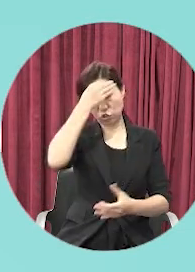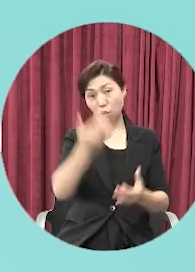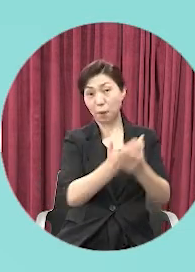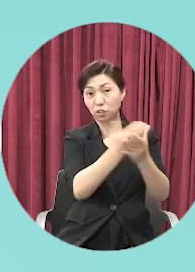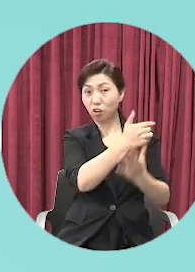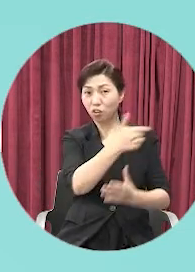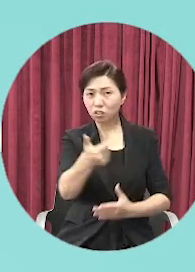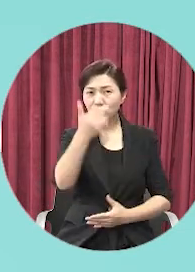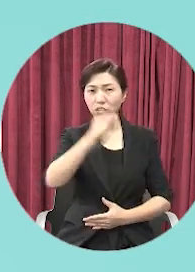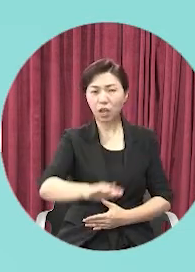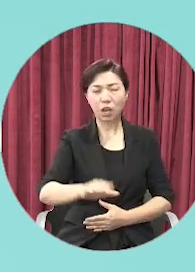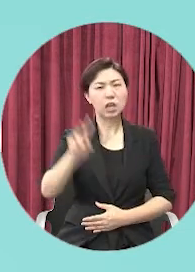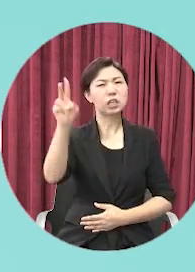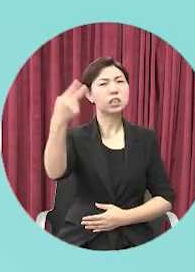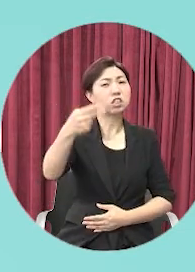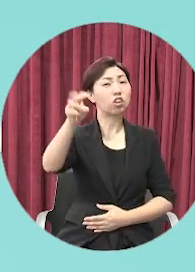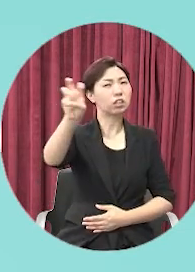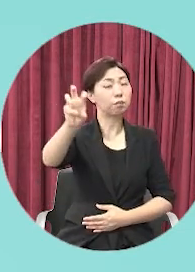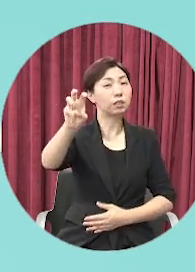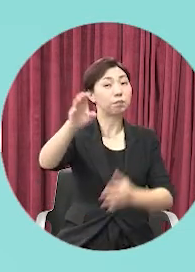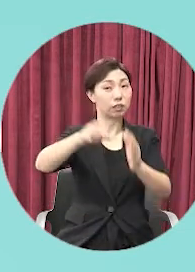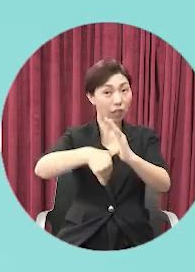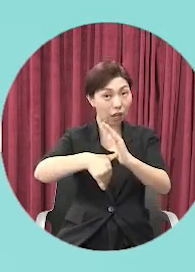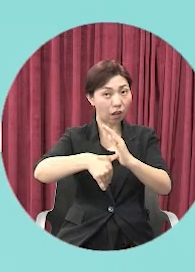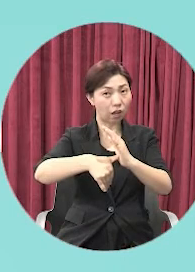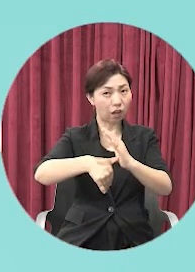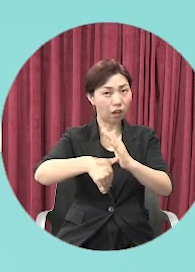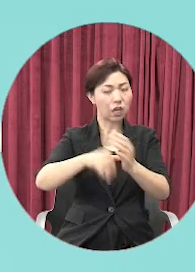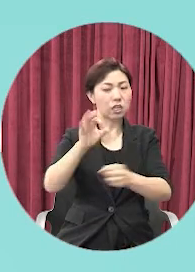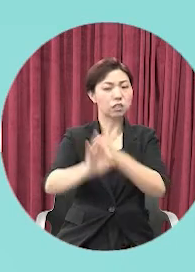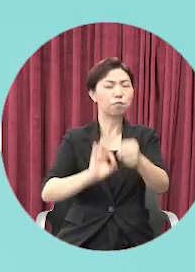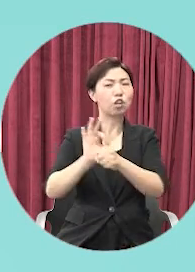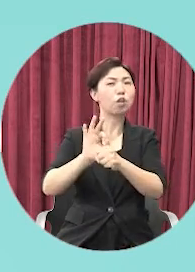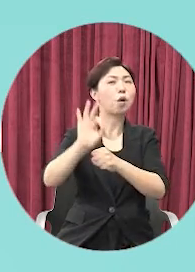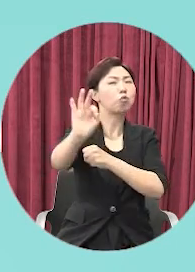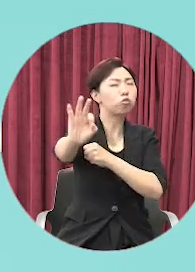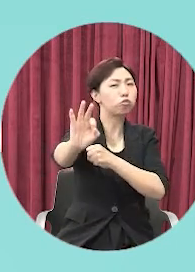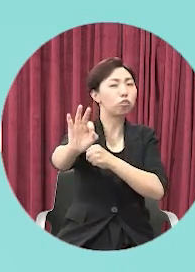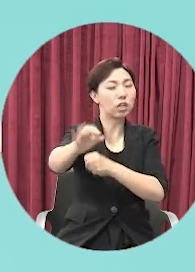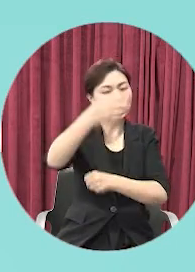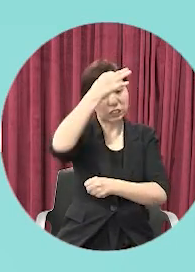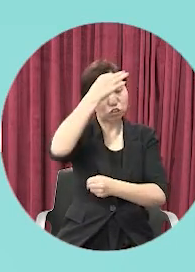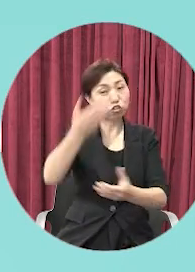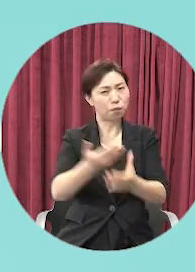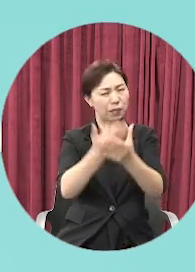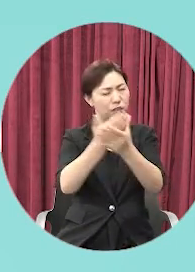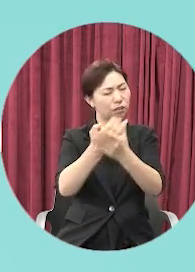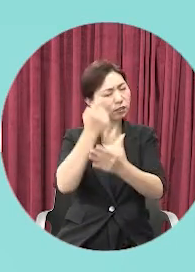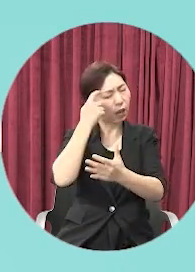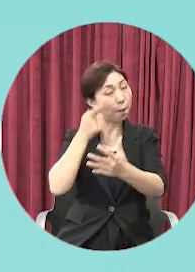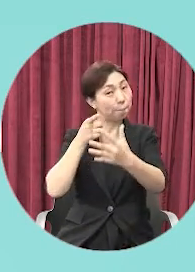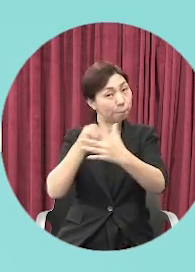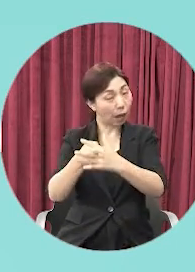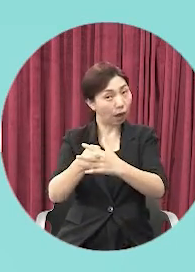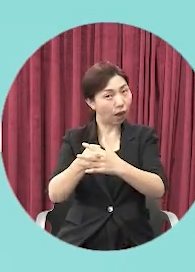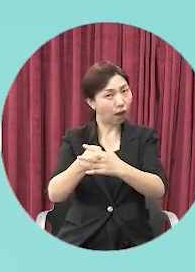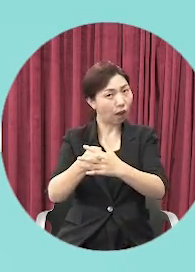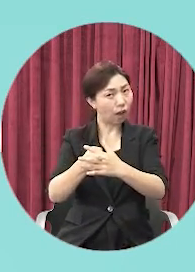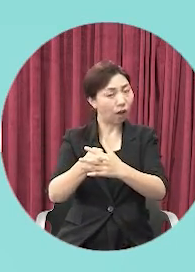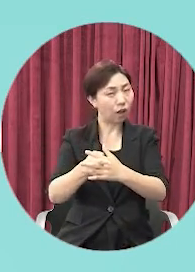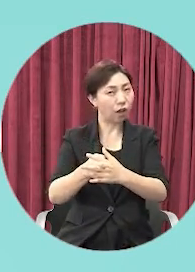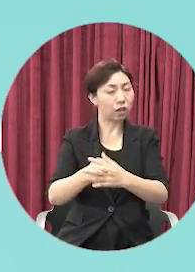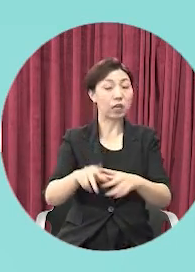건지 아니면 10년 후에 또 기술이 발전할 거라고 예상돼서 지금 현재 존재하지 않지만 필요한 기술들